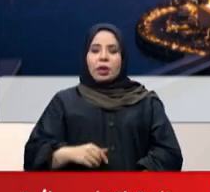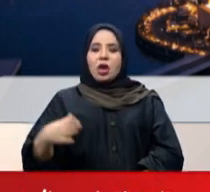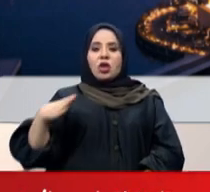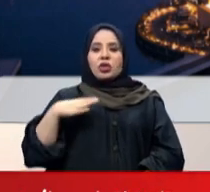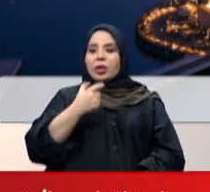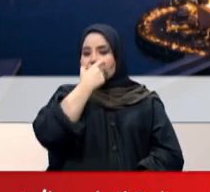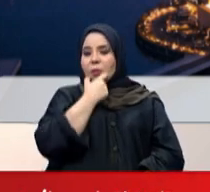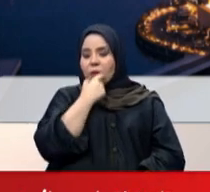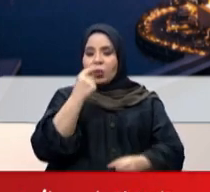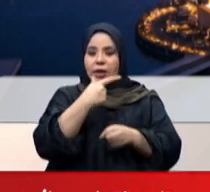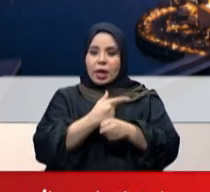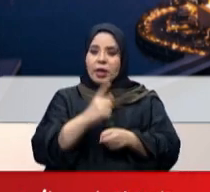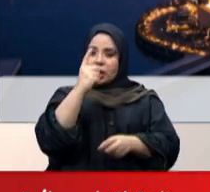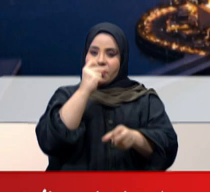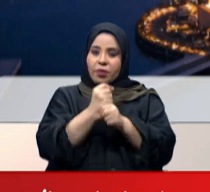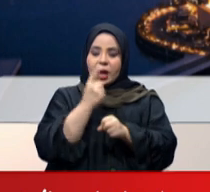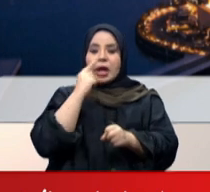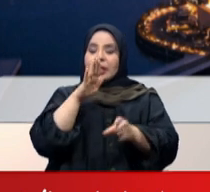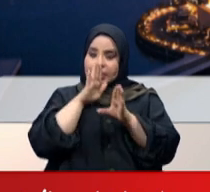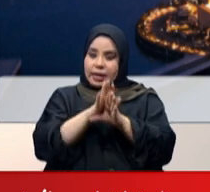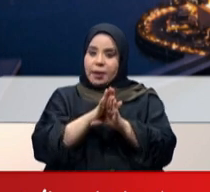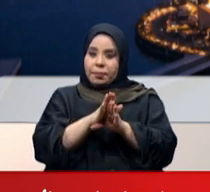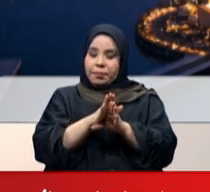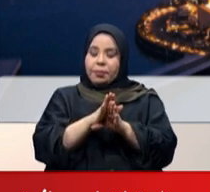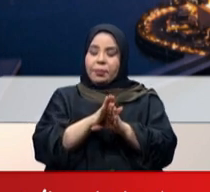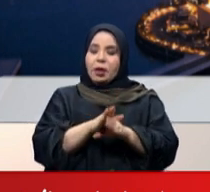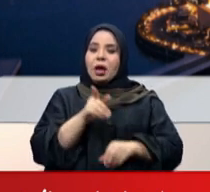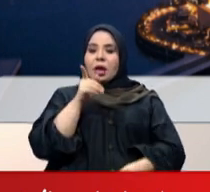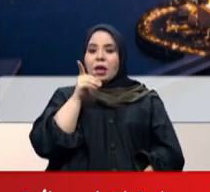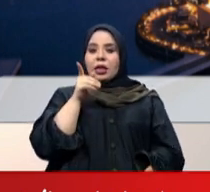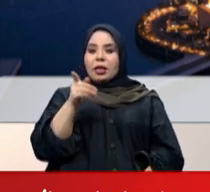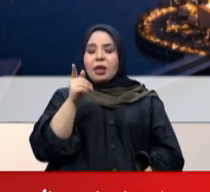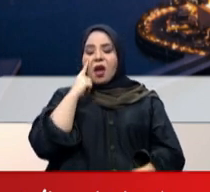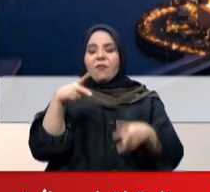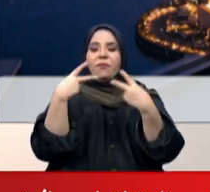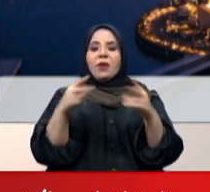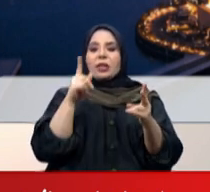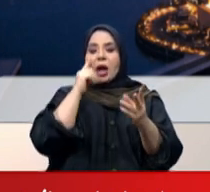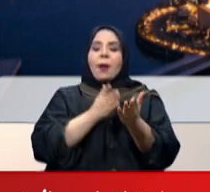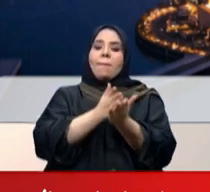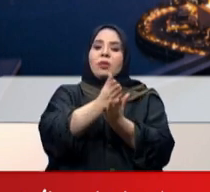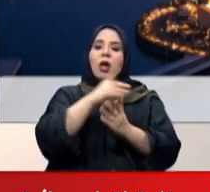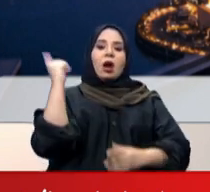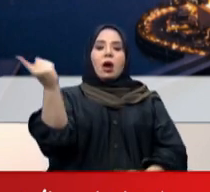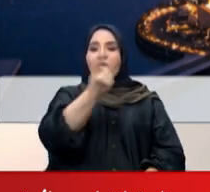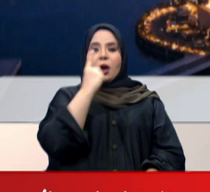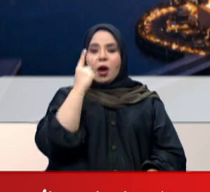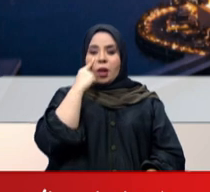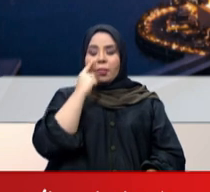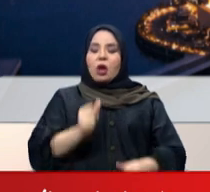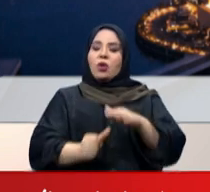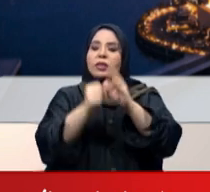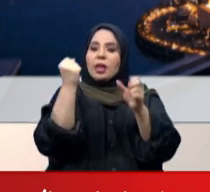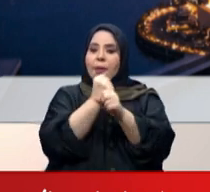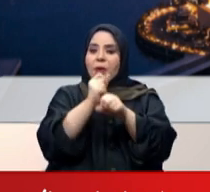خليفة وتمكين طبعا على جائزة البحرين لرواد الأعمال وفتح المجال لجميع رواد الأعمال والمؤسسات